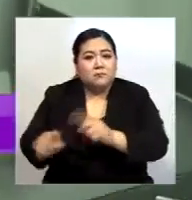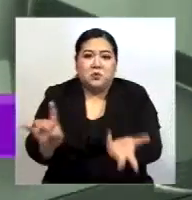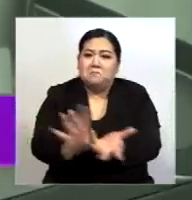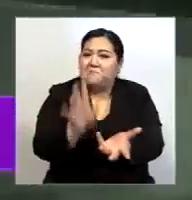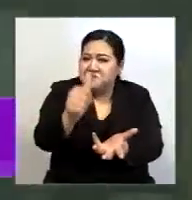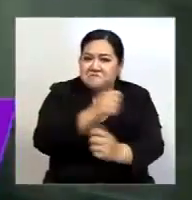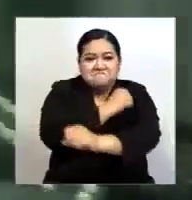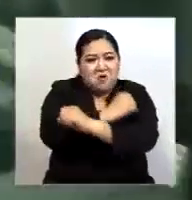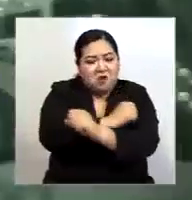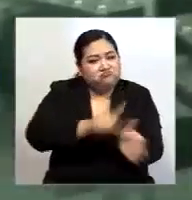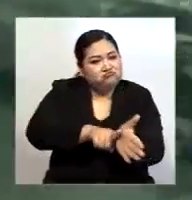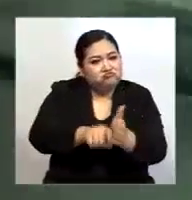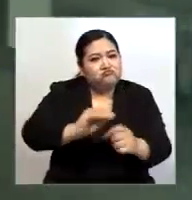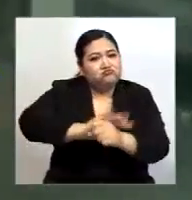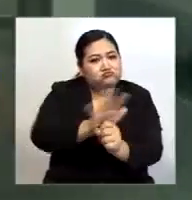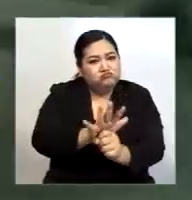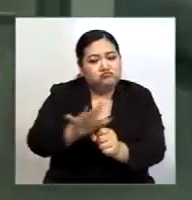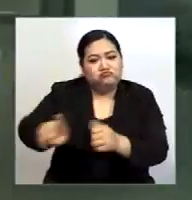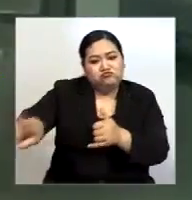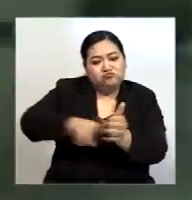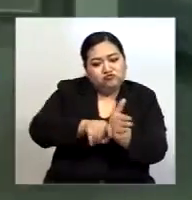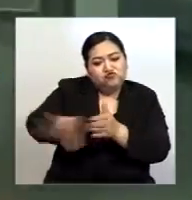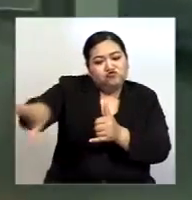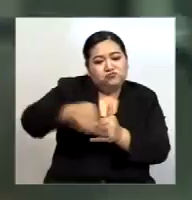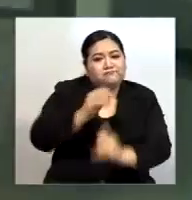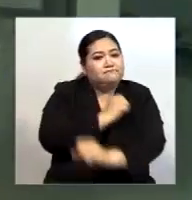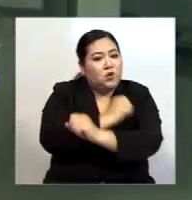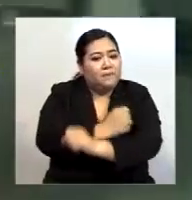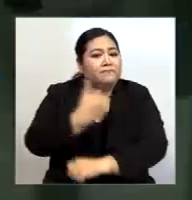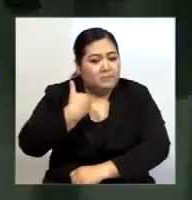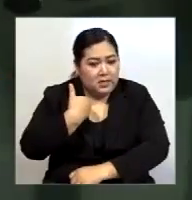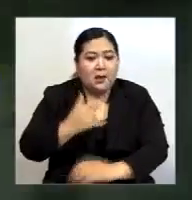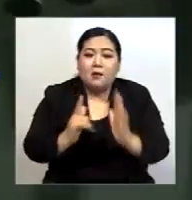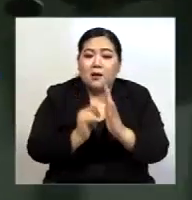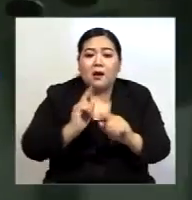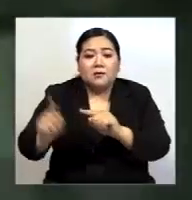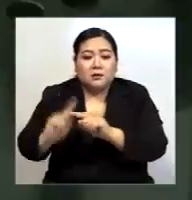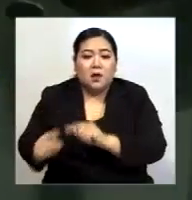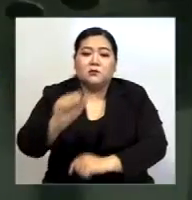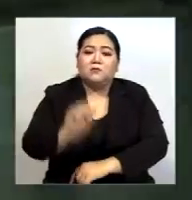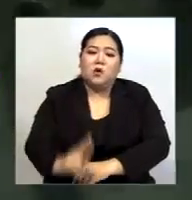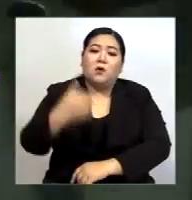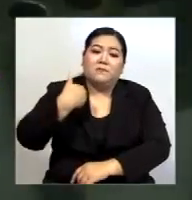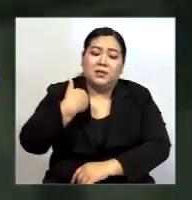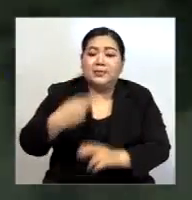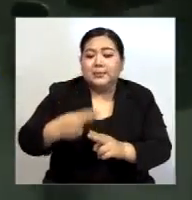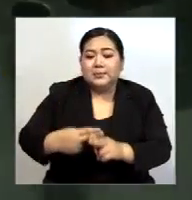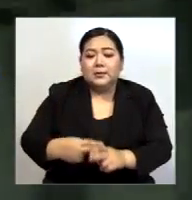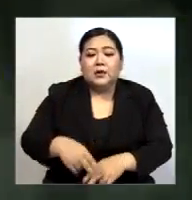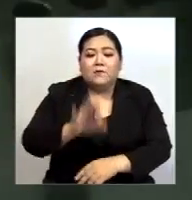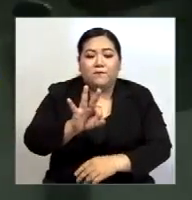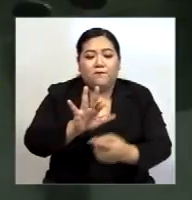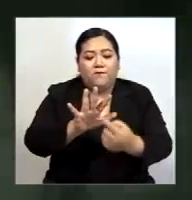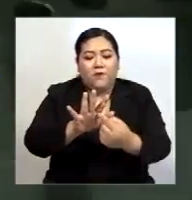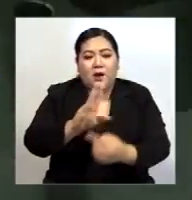ทธิภาพในการรักษาโรคติดเชื้อไวรัสโควิด-19 โดยจัดหาและสำรองยาฟาวิพิลาเวียเป็นยาต้